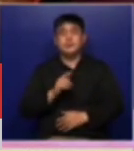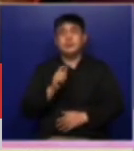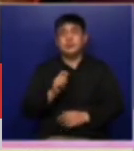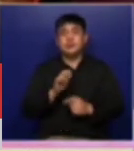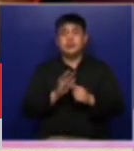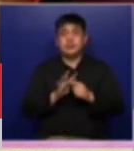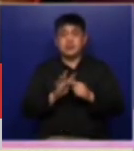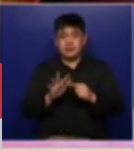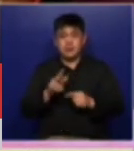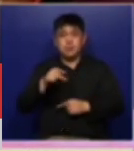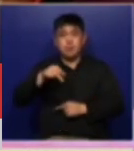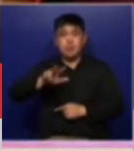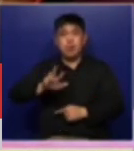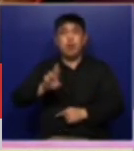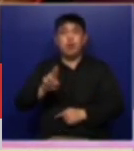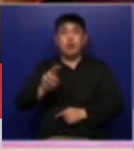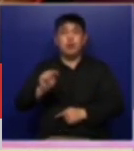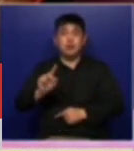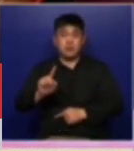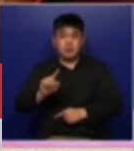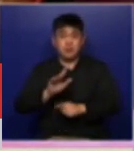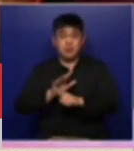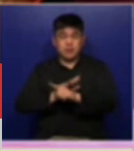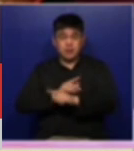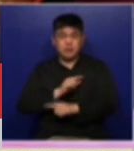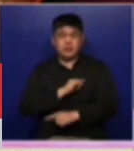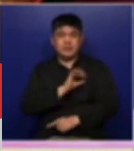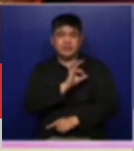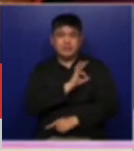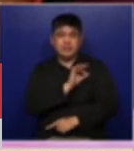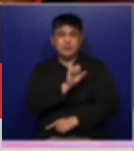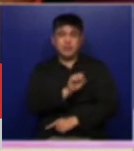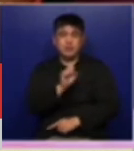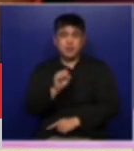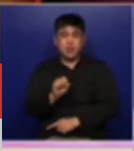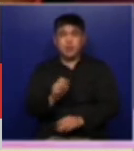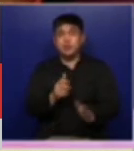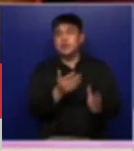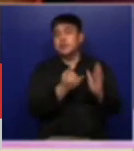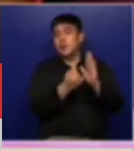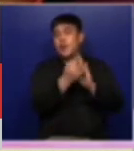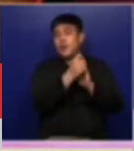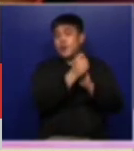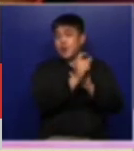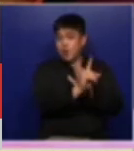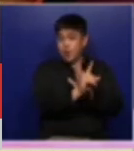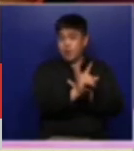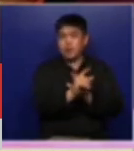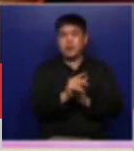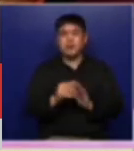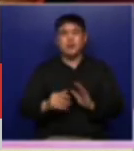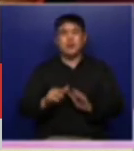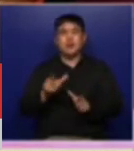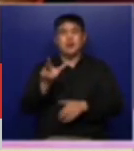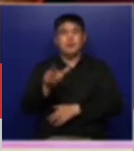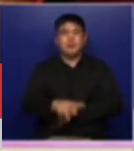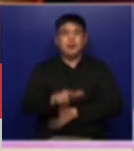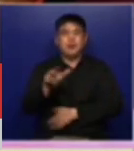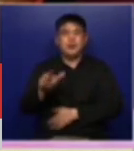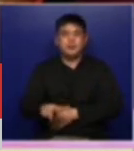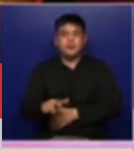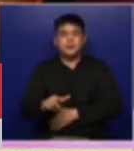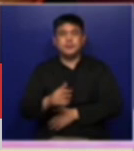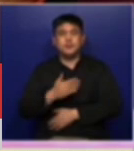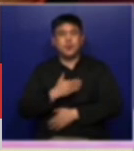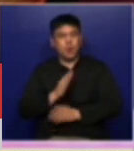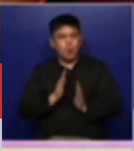ณ์สารคำสมาชิกสภาผู้แทนราษฎรจังหวัดอุดรธานีเขต4พรรคเพื่อไทยวันนี้ดิฉันขอพระคุ